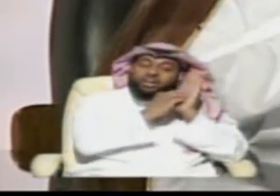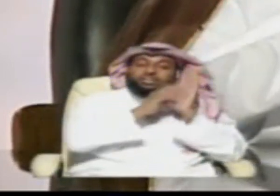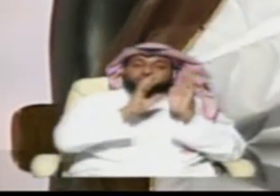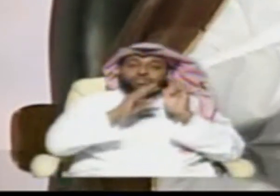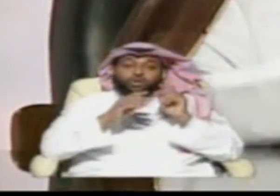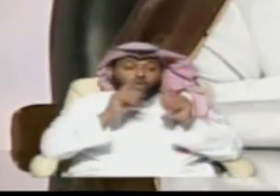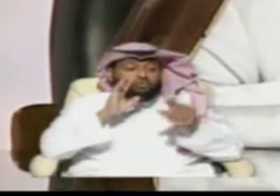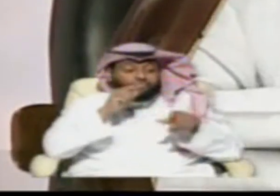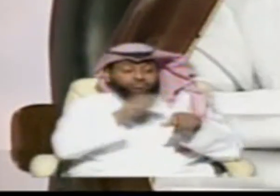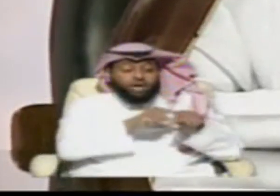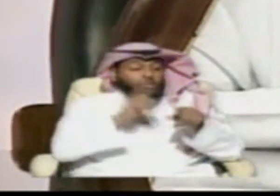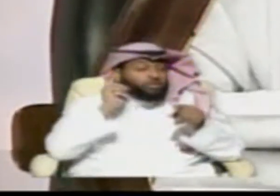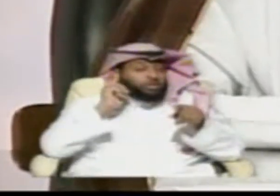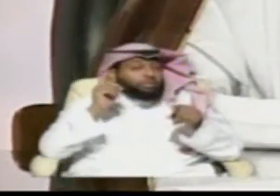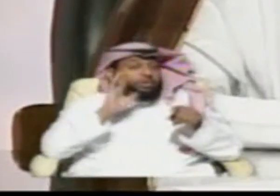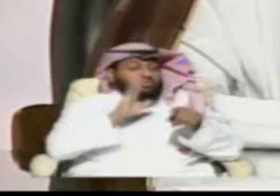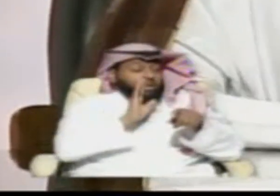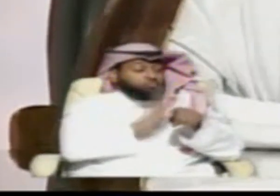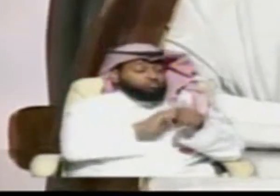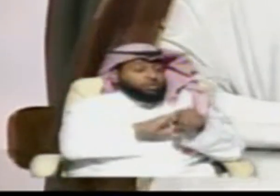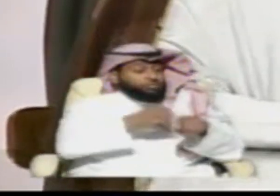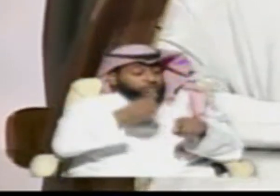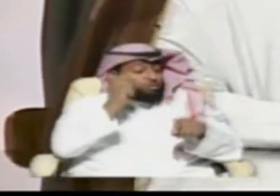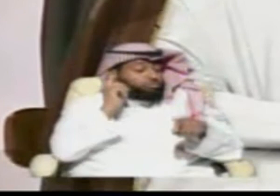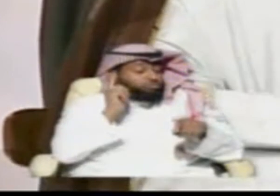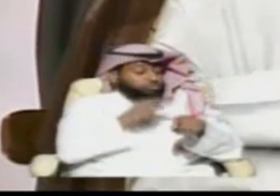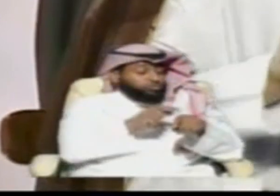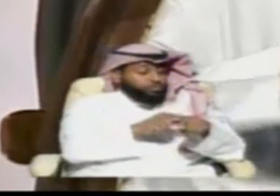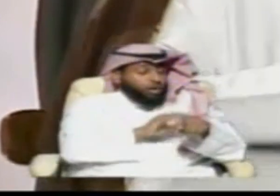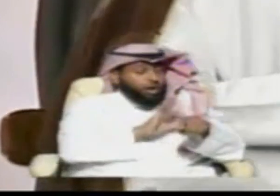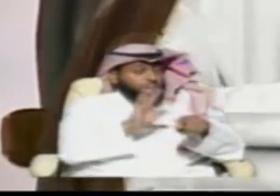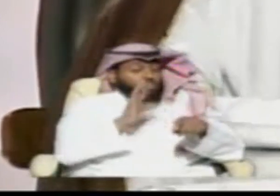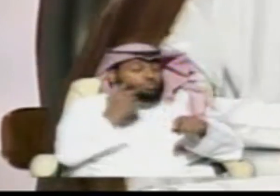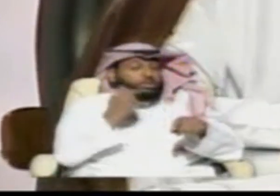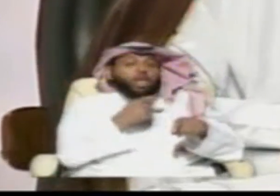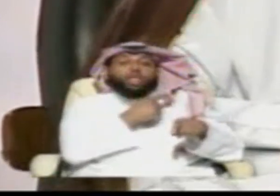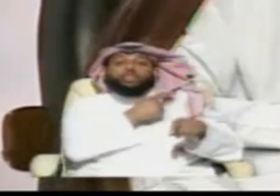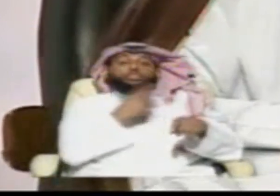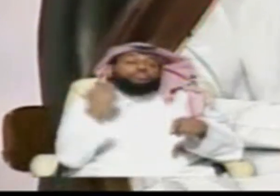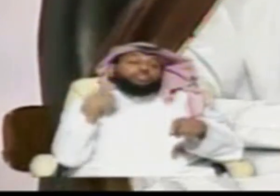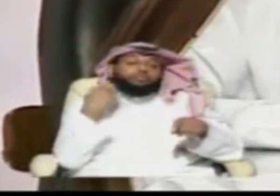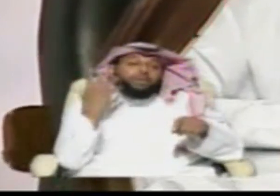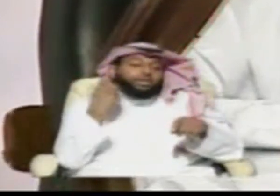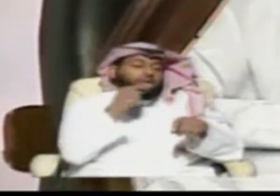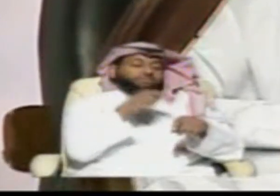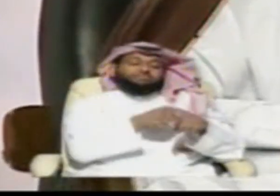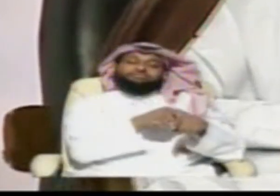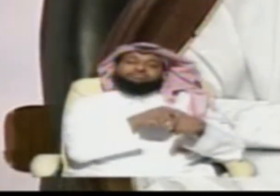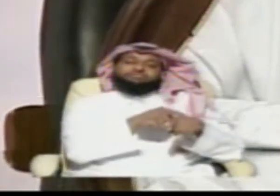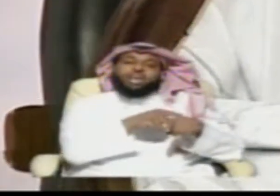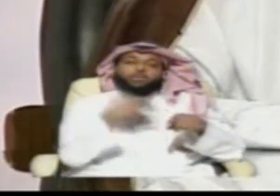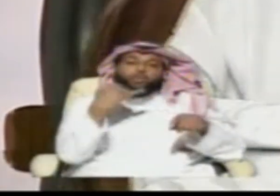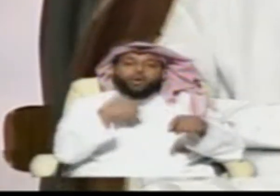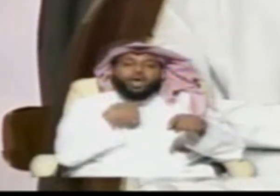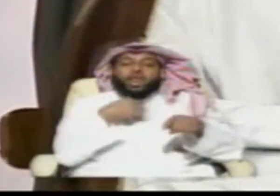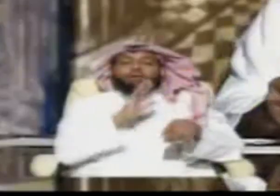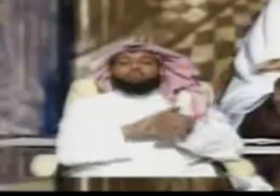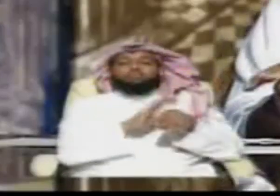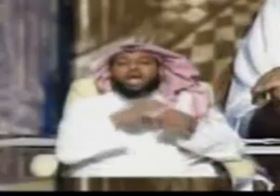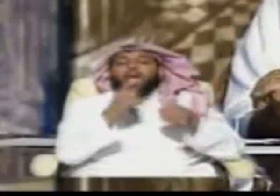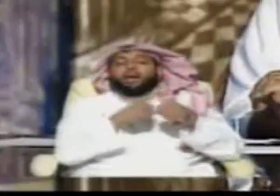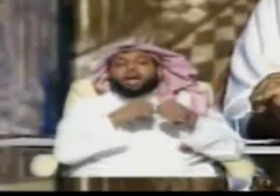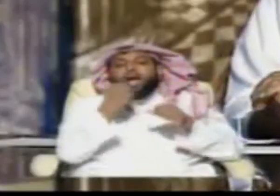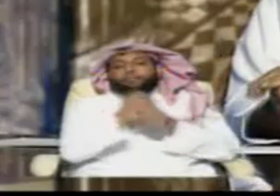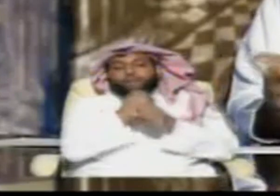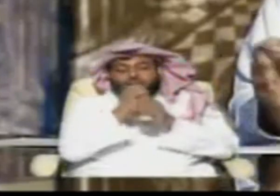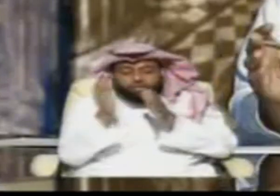سمع ما تريد. فإن امتثل فذاك فضل الله عليك وعليه، وإن كان أبى فمن أبى فعليه إثمه. بارك الله فيكم.